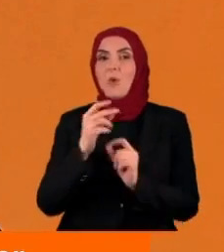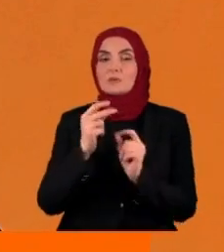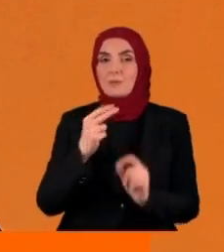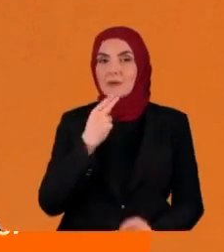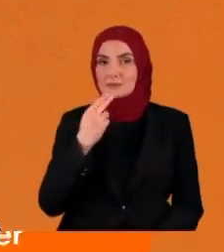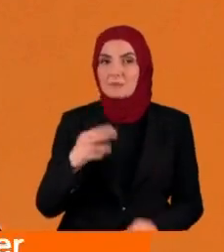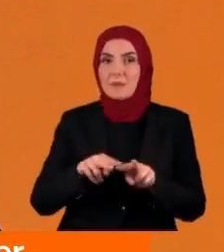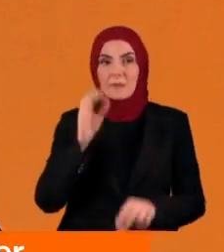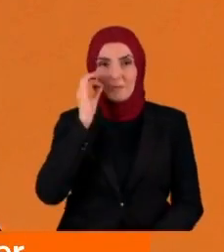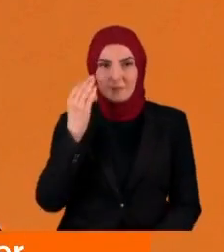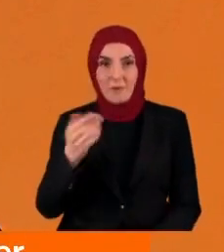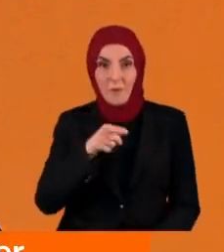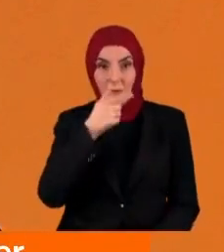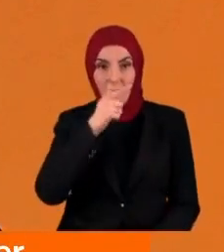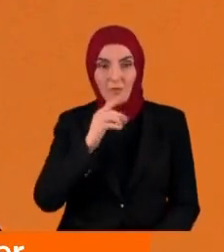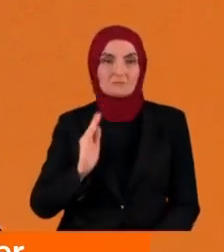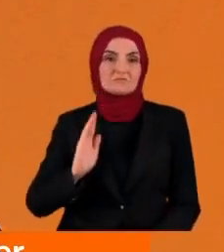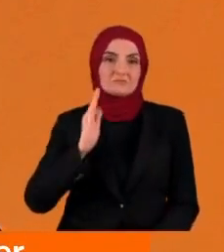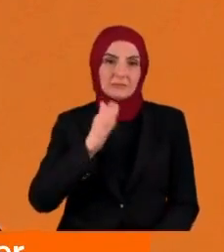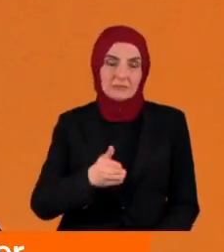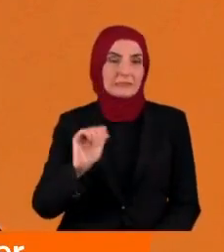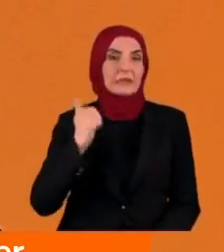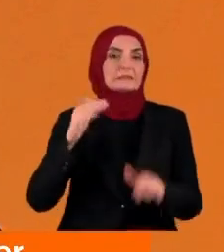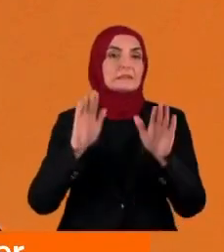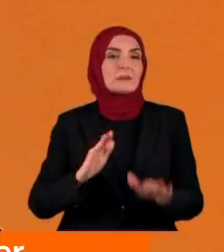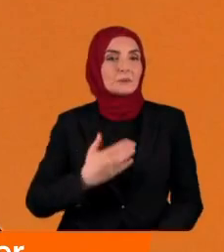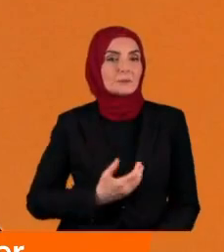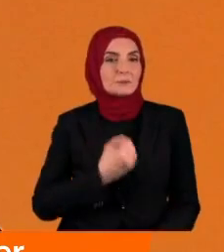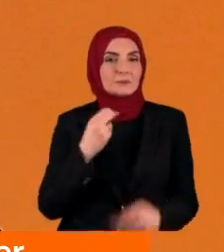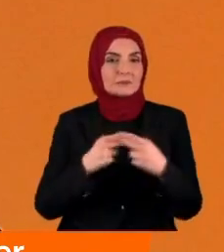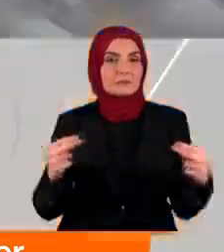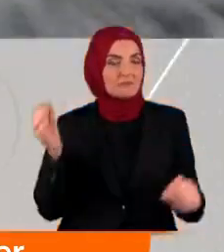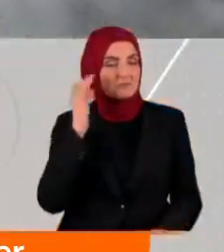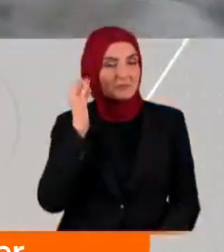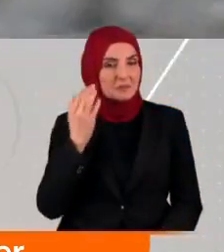gitti bugün ve geride kalan hüzün yüklü öyküleri dinledi.